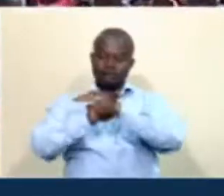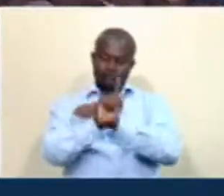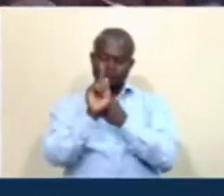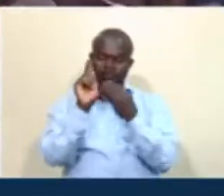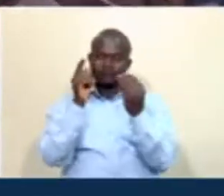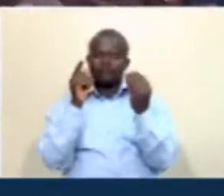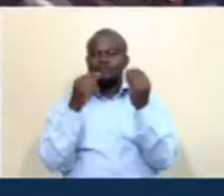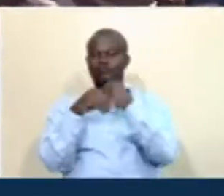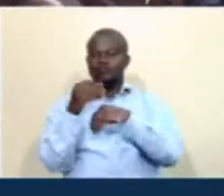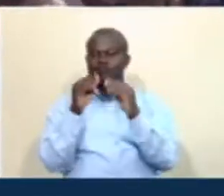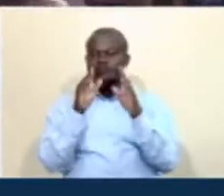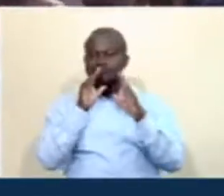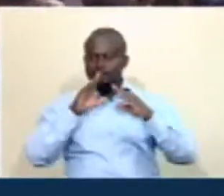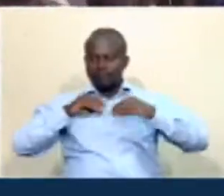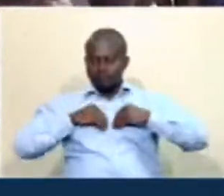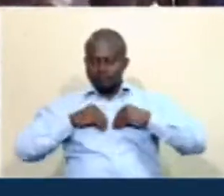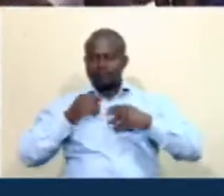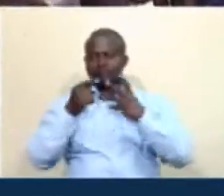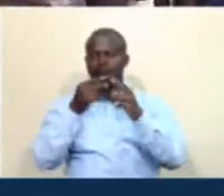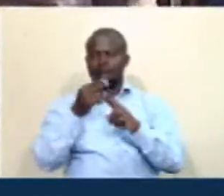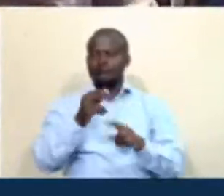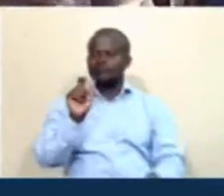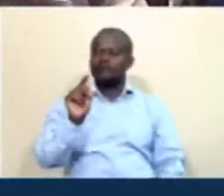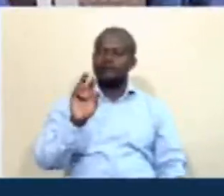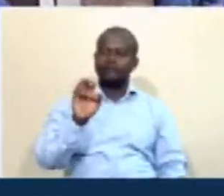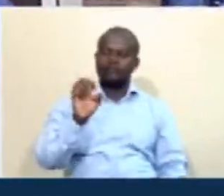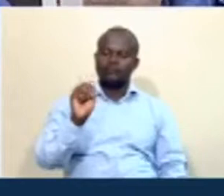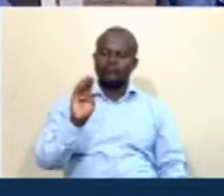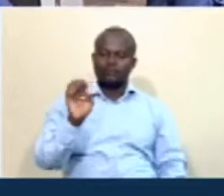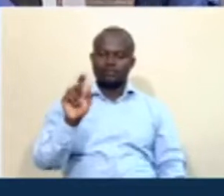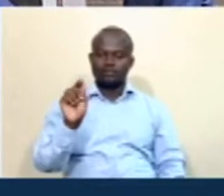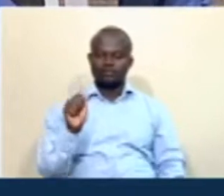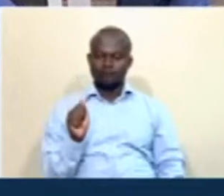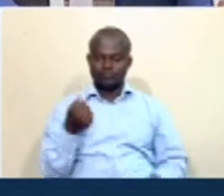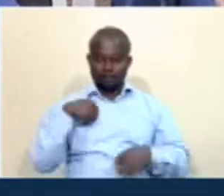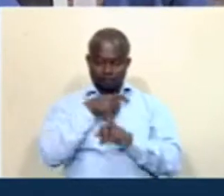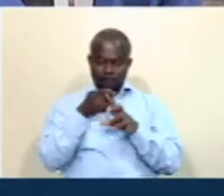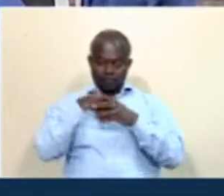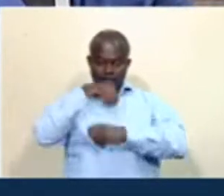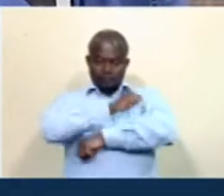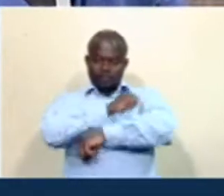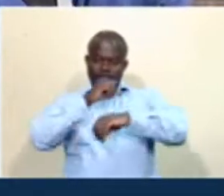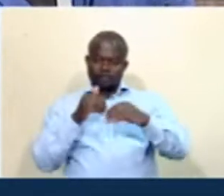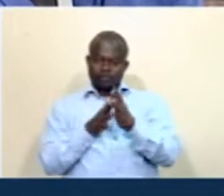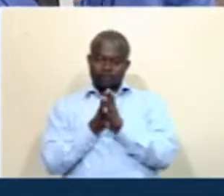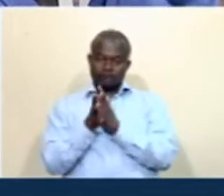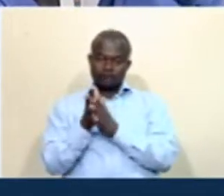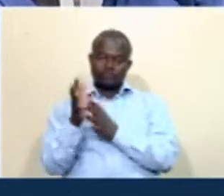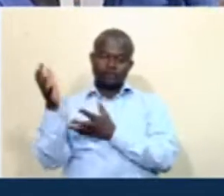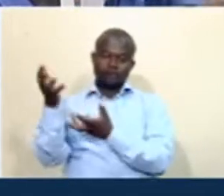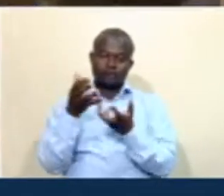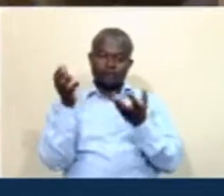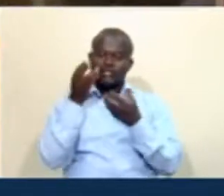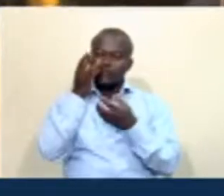ibiyobyabwenge ndetse n'ibicuruzwa bitemewe, ibi bizwi nko kurembeka. Mvuye mu ishuri abanje kwishora mu gutunda